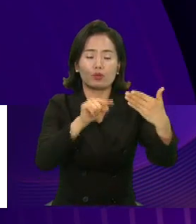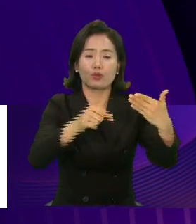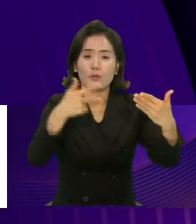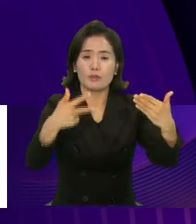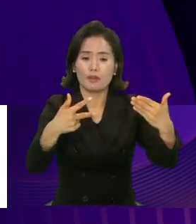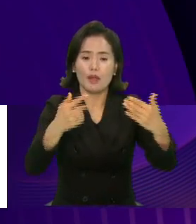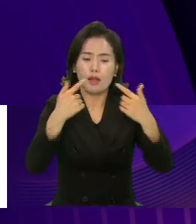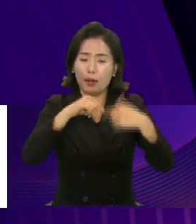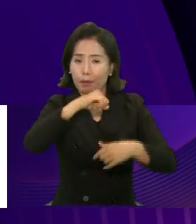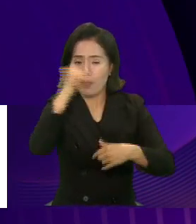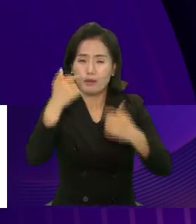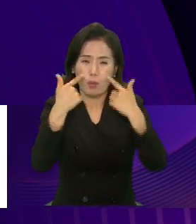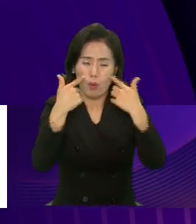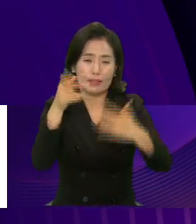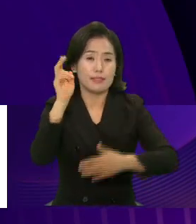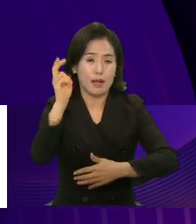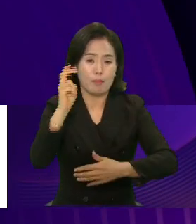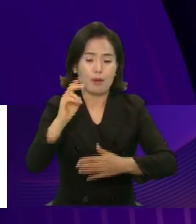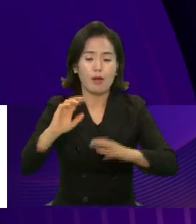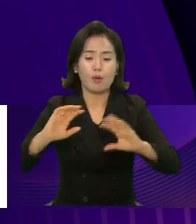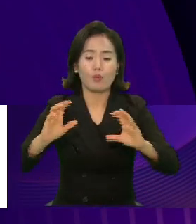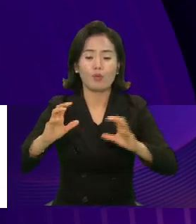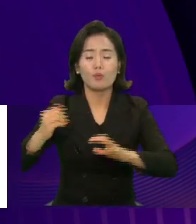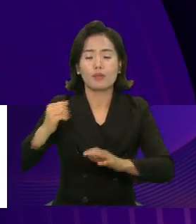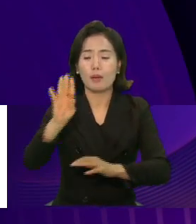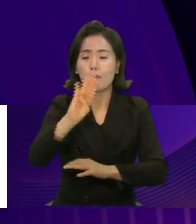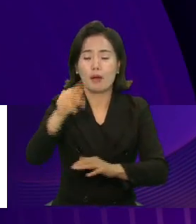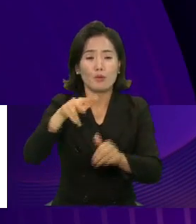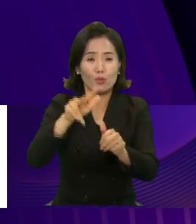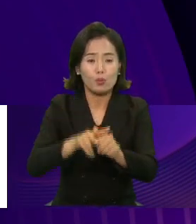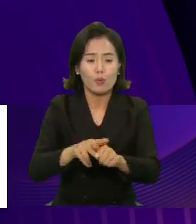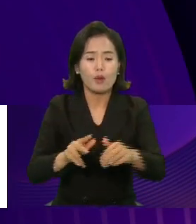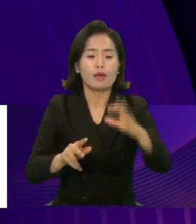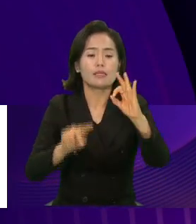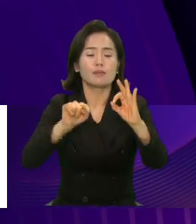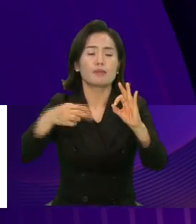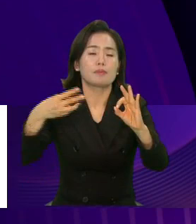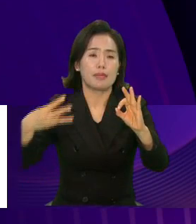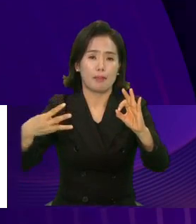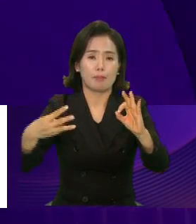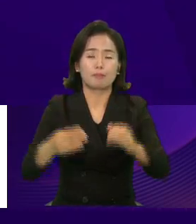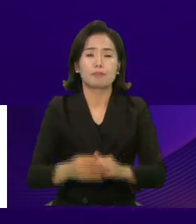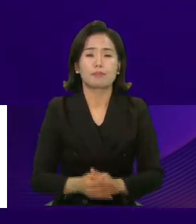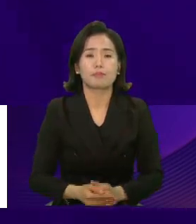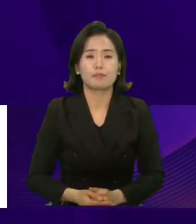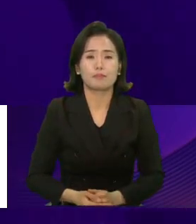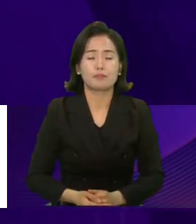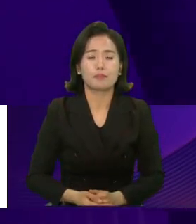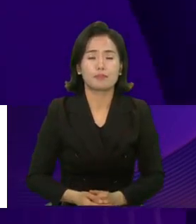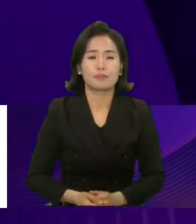89.7%로 당선이 확실시되고 있습니다. 국민의힘 박정숙 후보 10.3% 기록합니다.